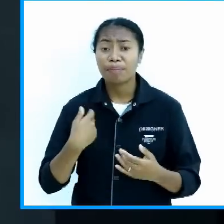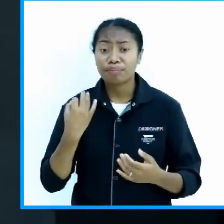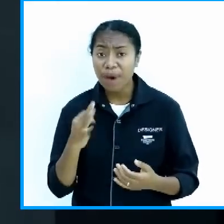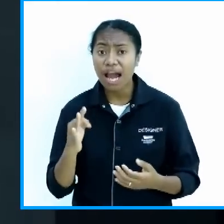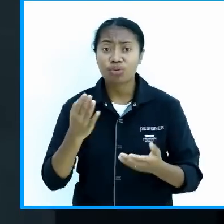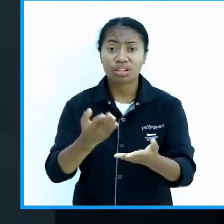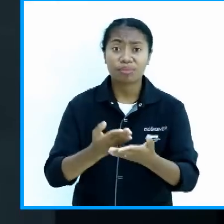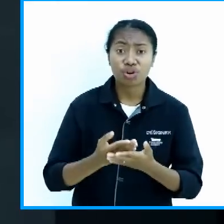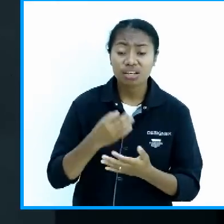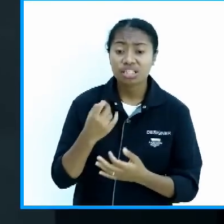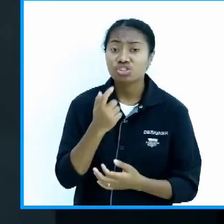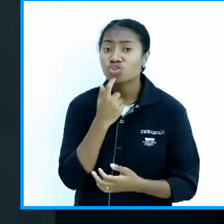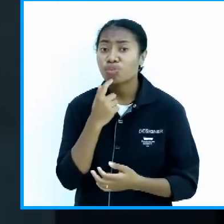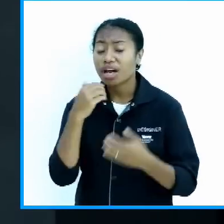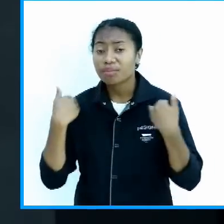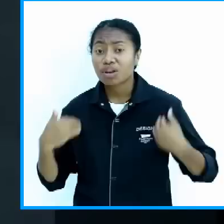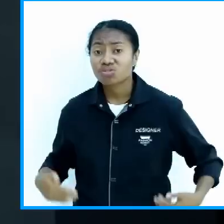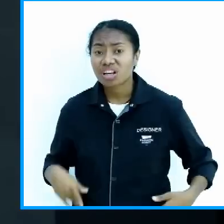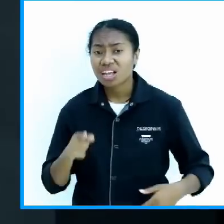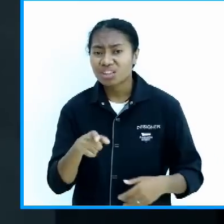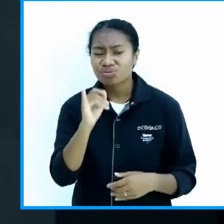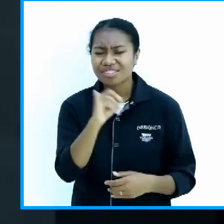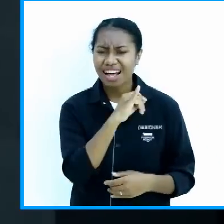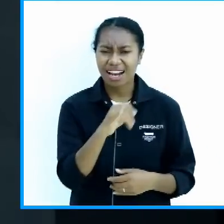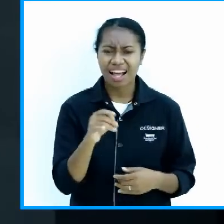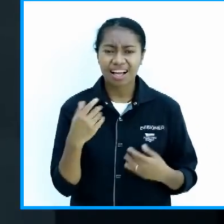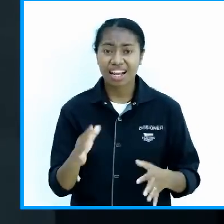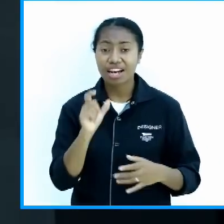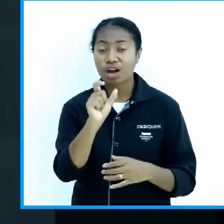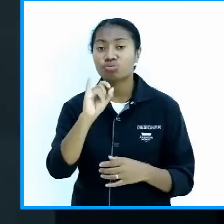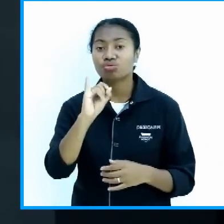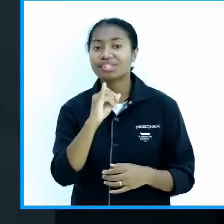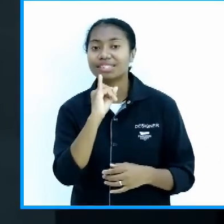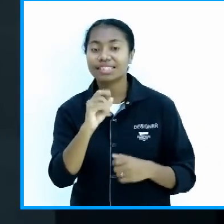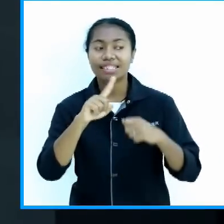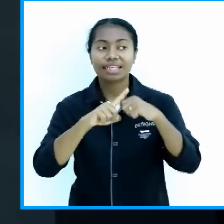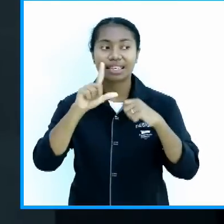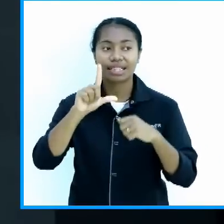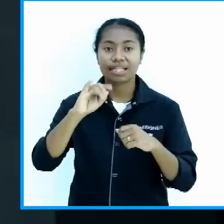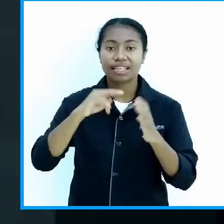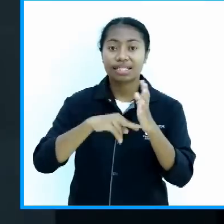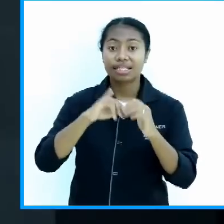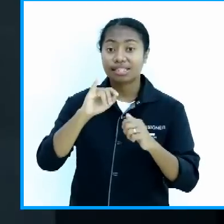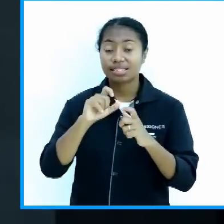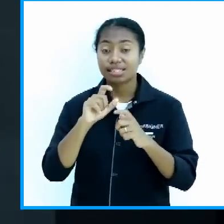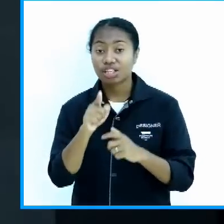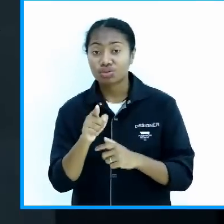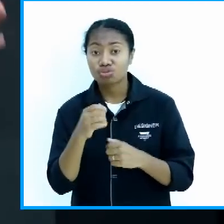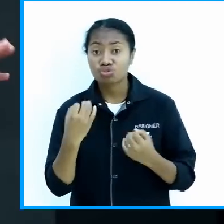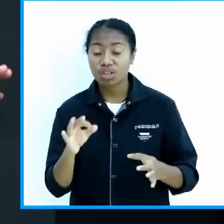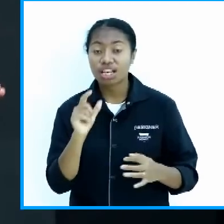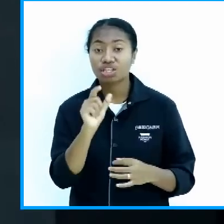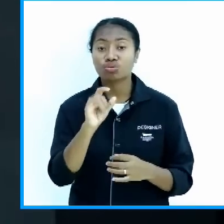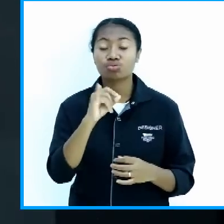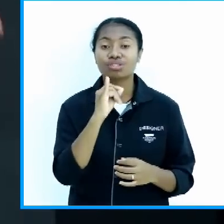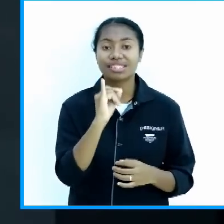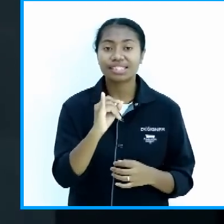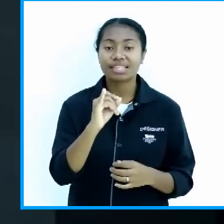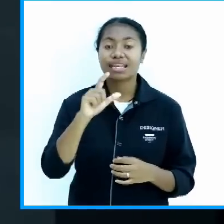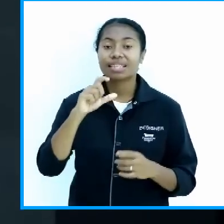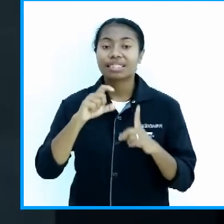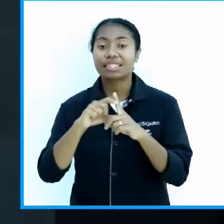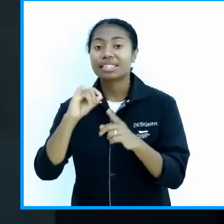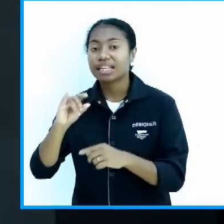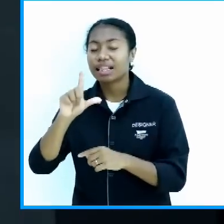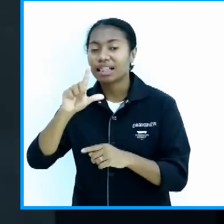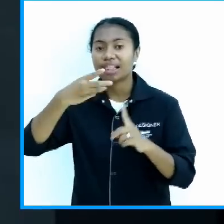ini kekeliruan karena uji klinis itu meskipun namanya uji klinis tapi dia sudah diuji dulu di lab diuji dulu di